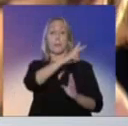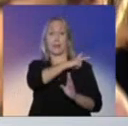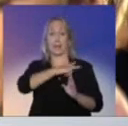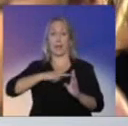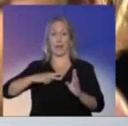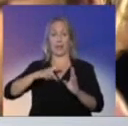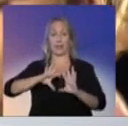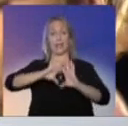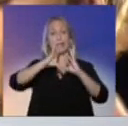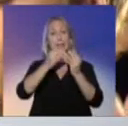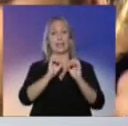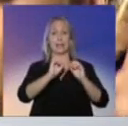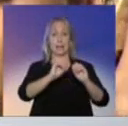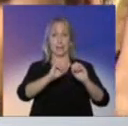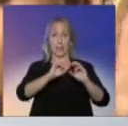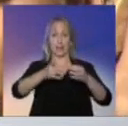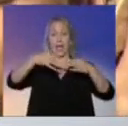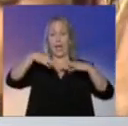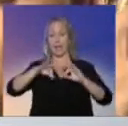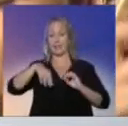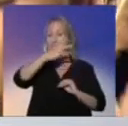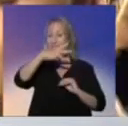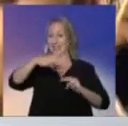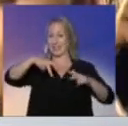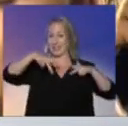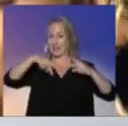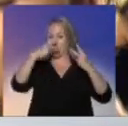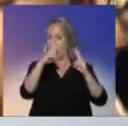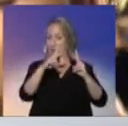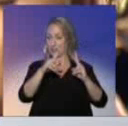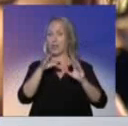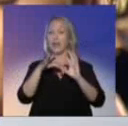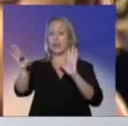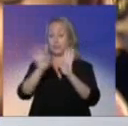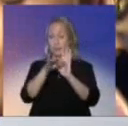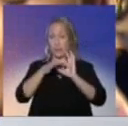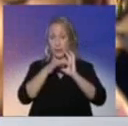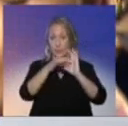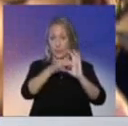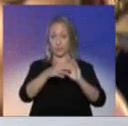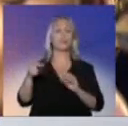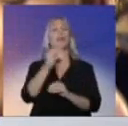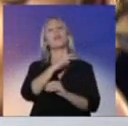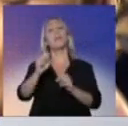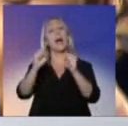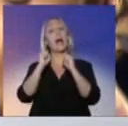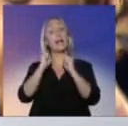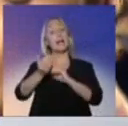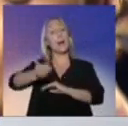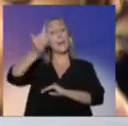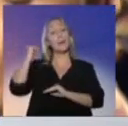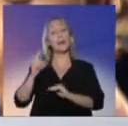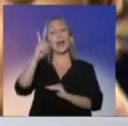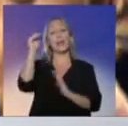η παιδεία που έχουν δρομολογηθεί από την προηγούμενη κυβέρνηση θα πραγματοποιηθούν. Στον χώρο της υγείας έχουν δρομολογηθεί